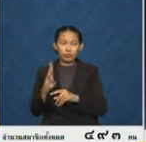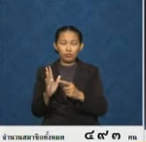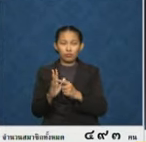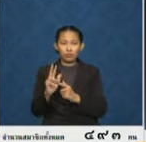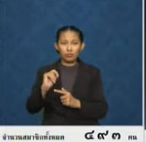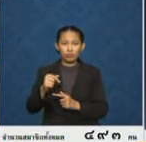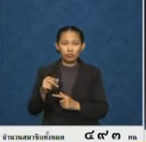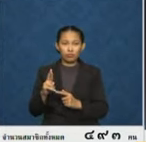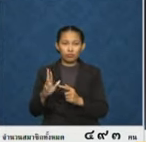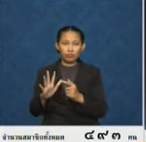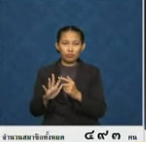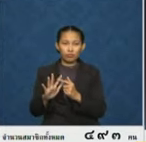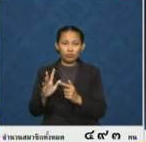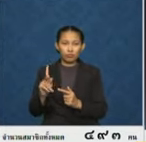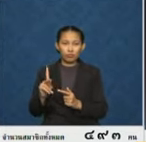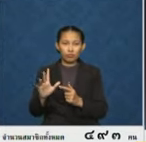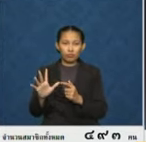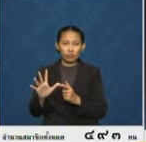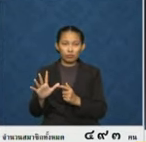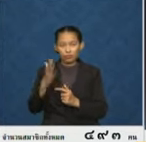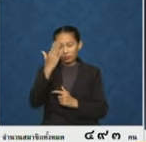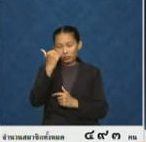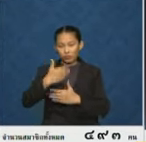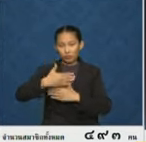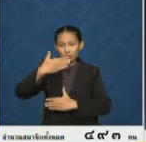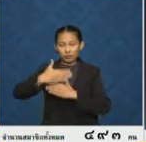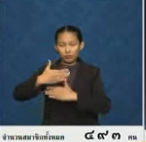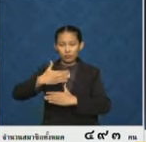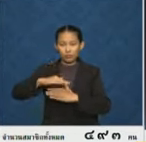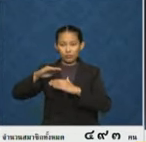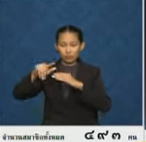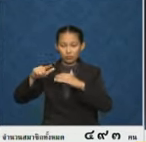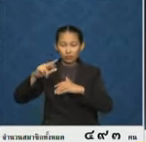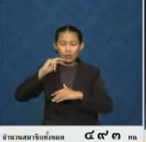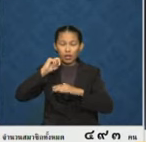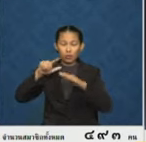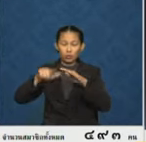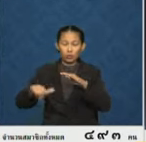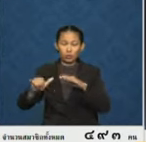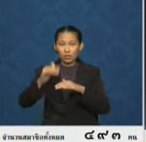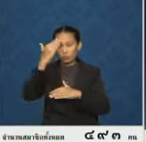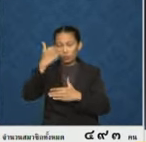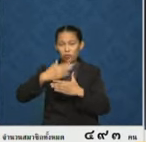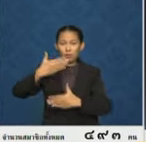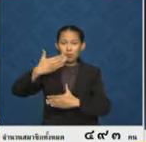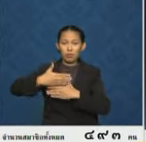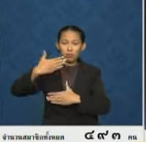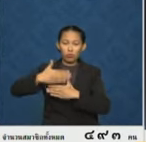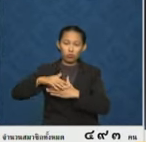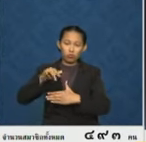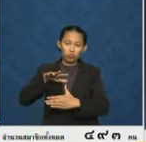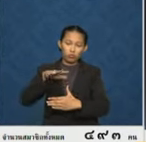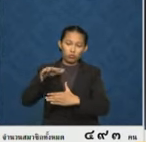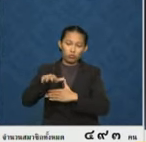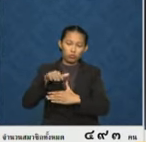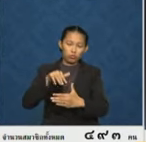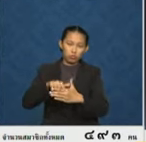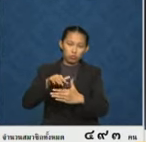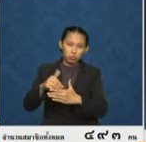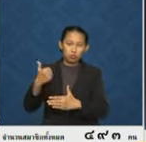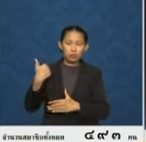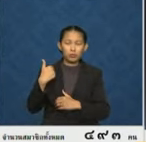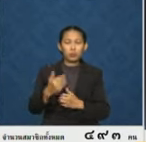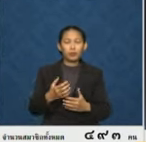ยังไม่ลดเพราะว่ามีประตูกั้นน้ำบางแก้วและประตูl18ที่ดำท่านางงามคอยกักน้ำอยู่ดังนั้นอยากจะ